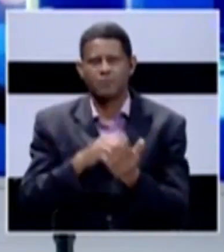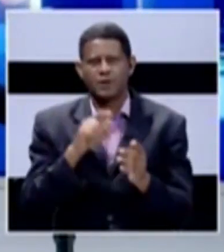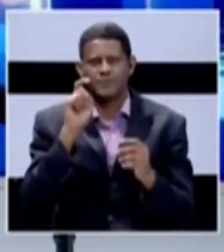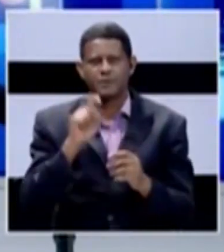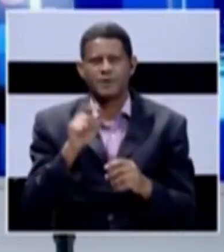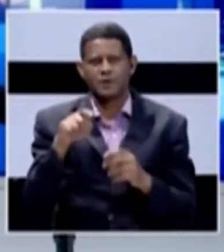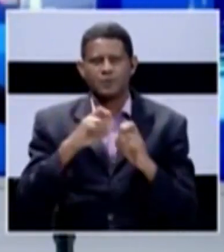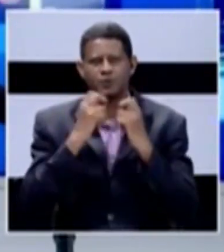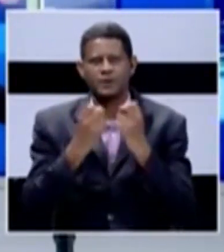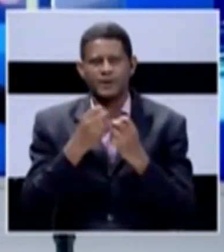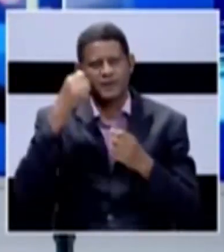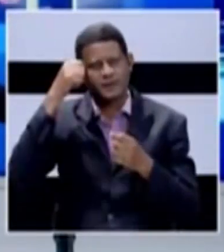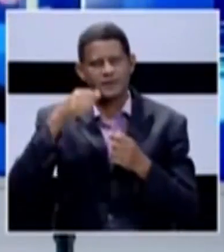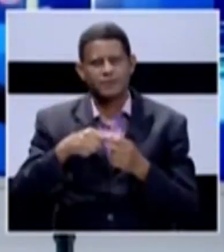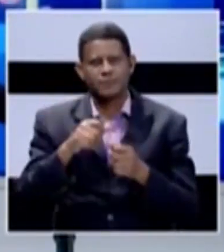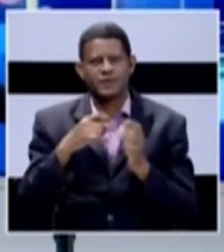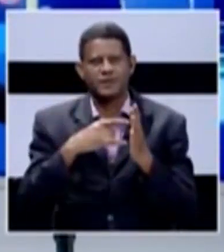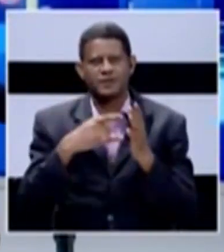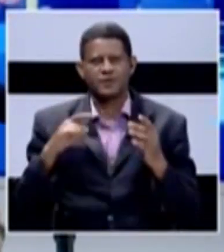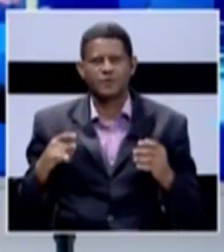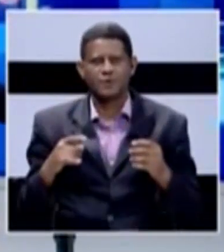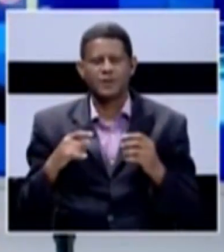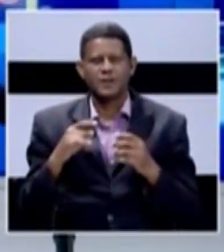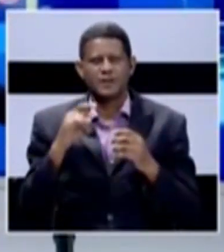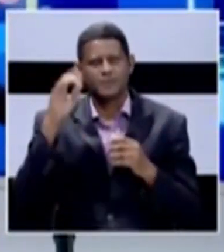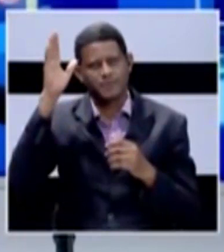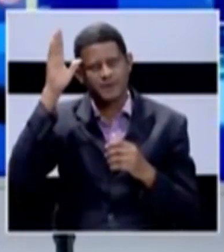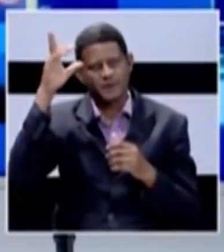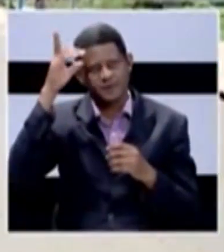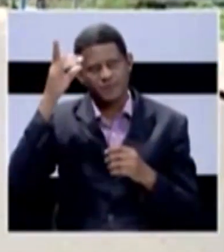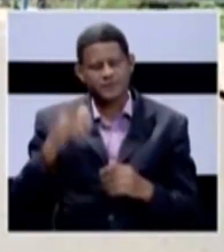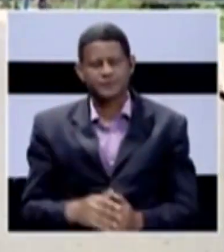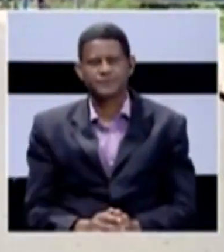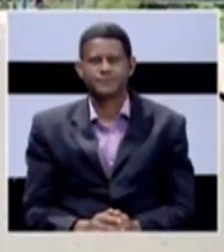ዝግባእ እቶም ውድባት ተሓሳሲቦም። ንዝርዝሩ ገብረ መስቀል ኪሮስ።